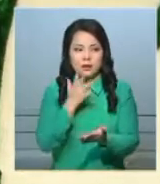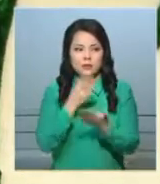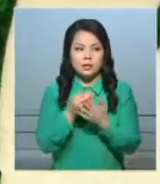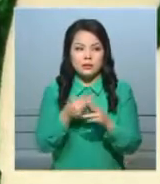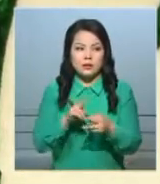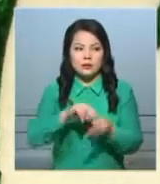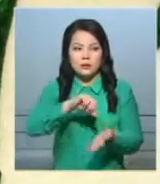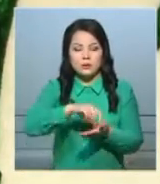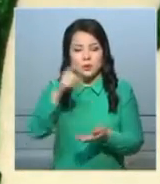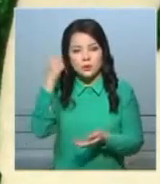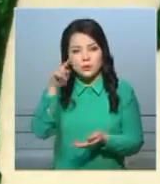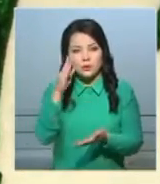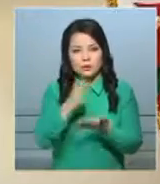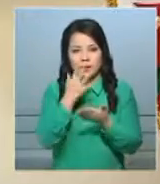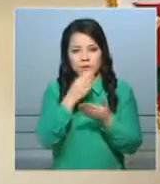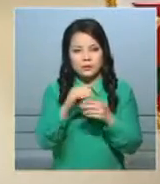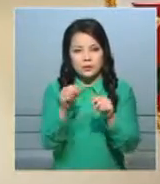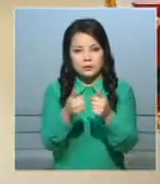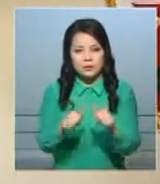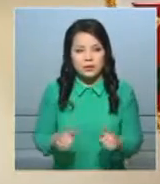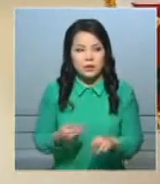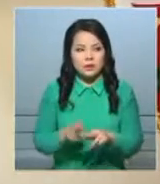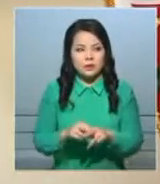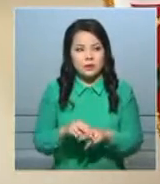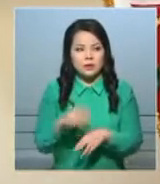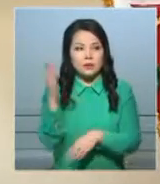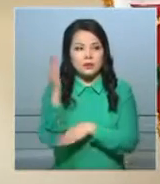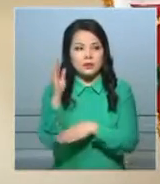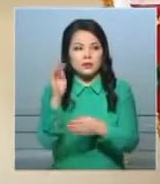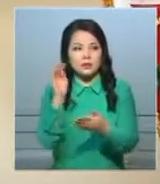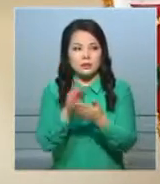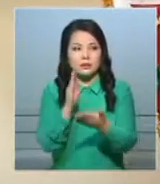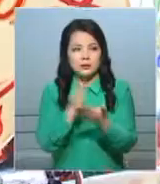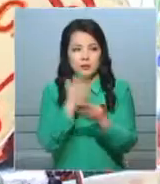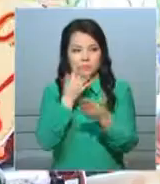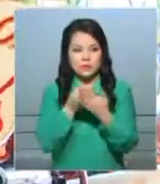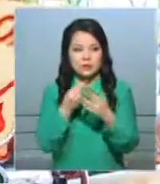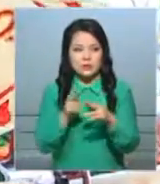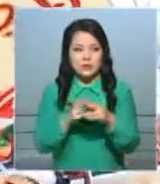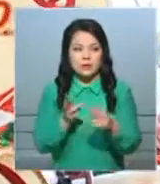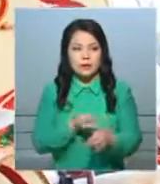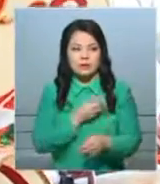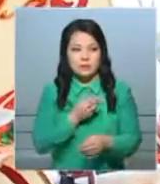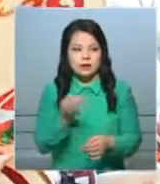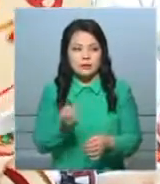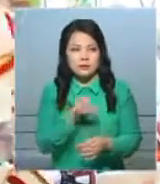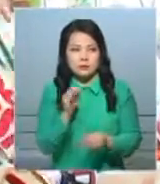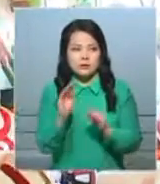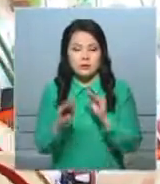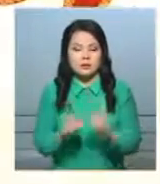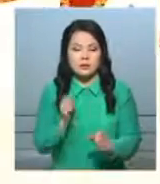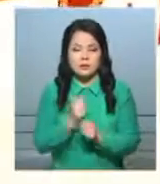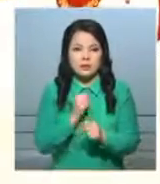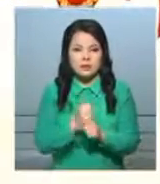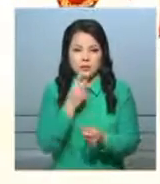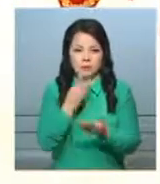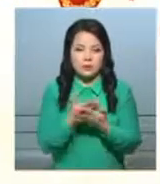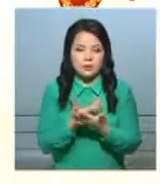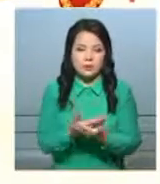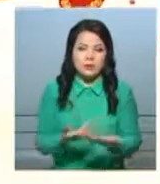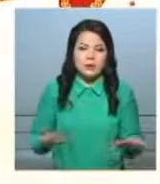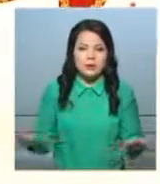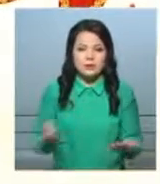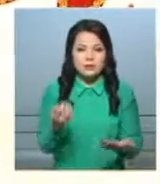Рахалиева өзі ойлап тапқан бұл өрнекке үрімбұтақ деп атау беріпті. Тың дүниелер шабыт келгенде туат дейді шебер. Ұлттық рәсімдерге